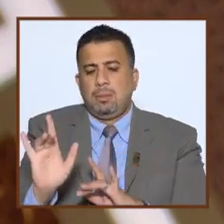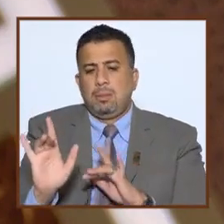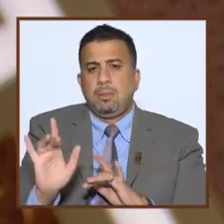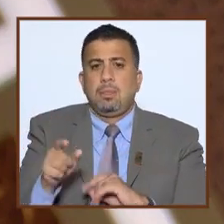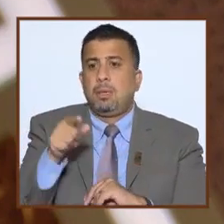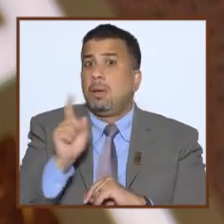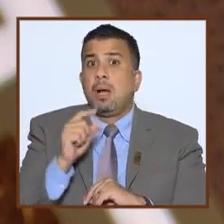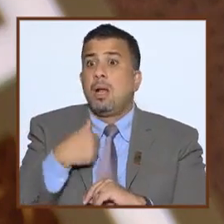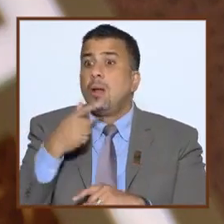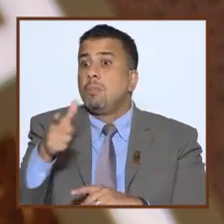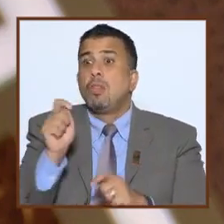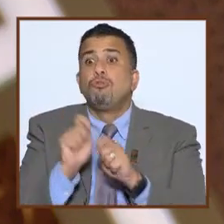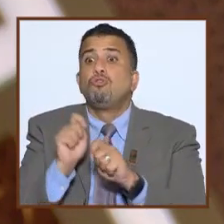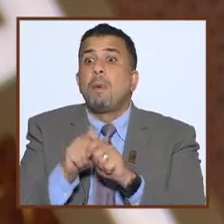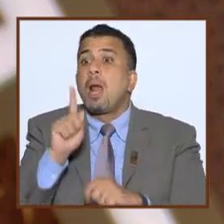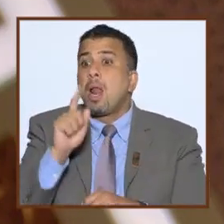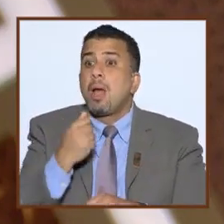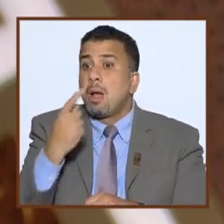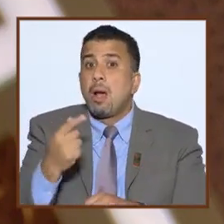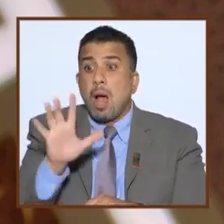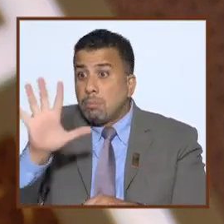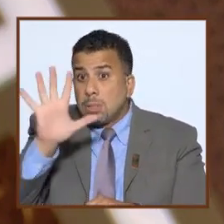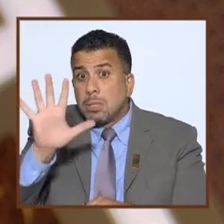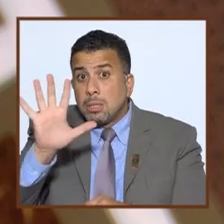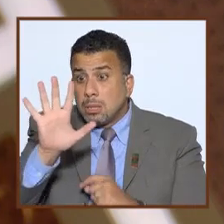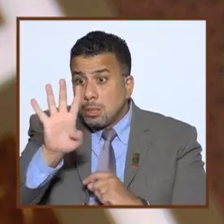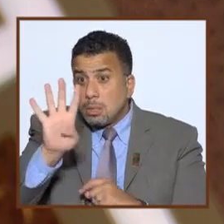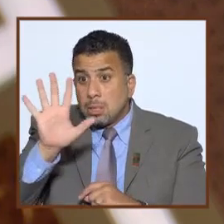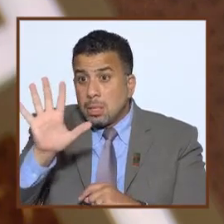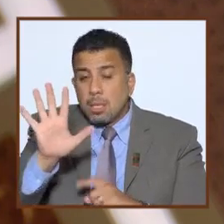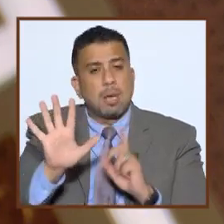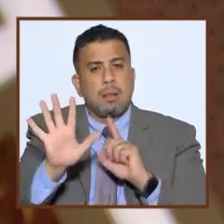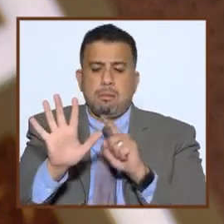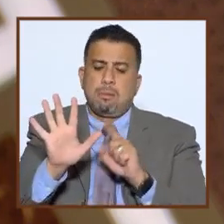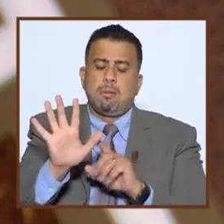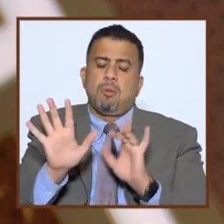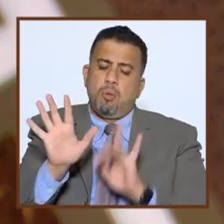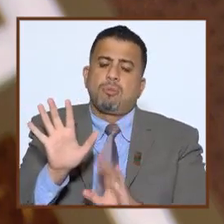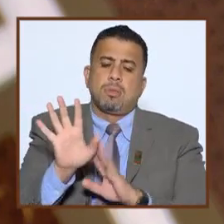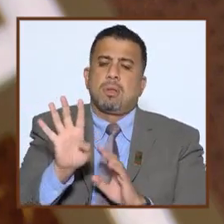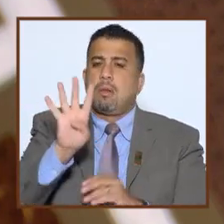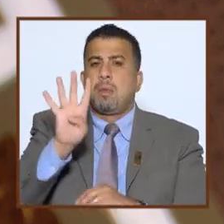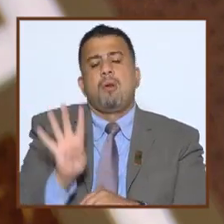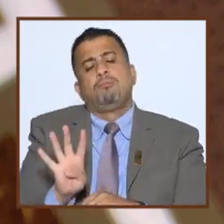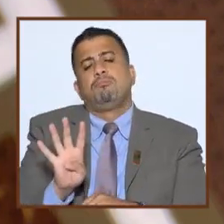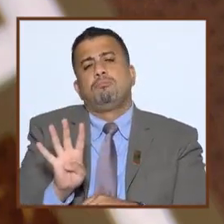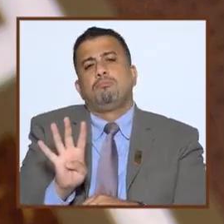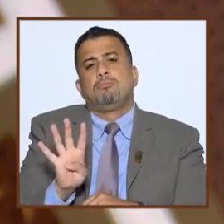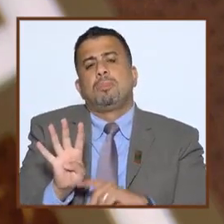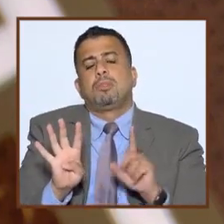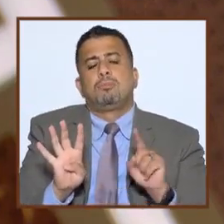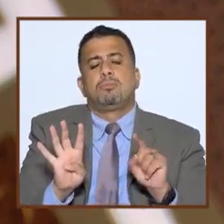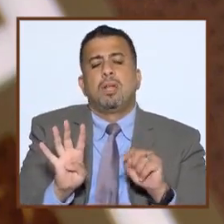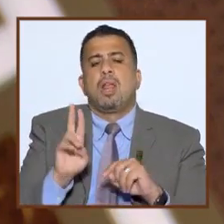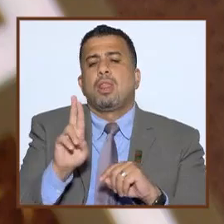ابا وانت انت متيقنه بان هذا الخامسه ما تتابعينه تظلين جالسه في الركعه الرابعه وجيبي لي